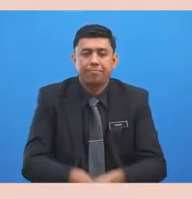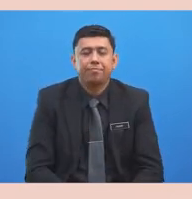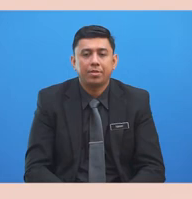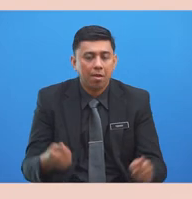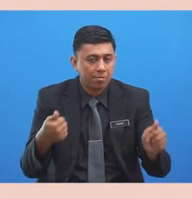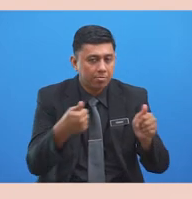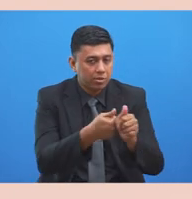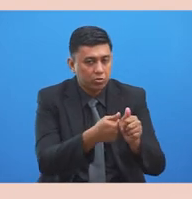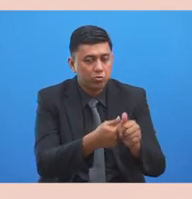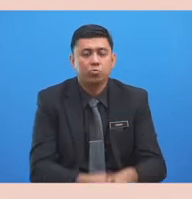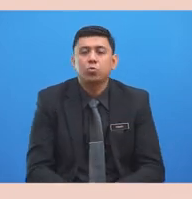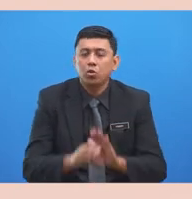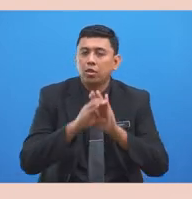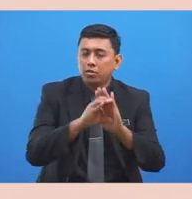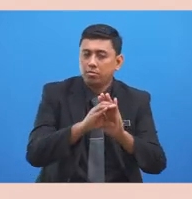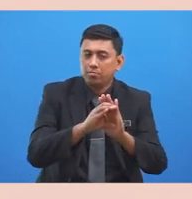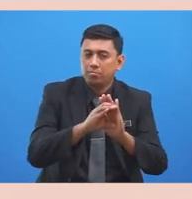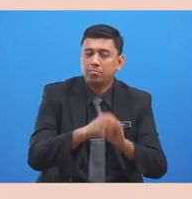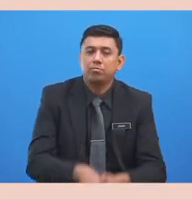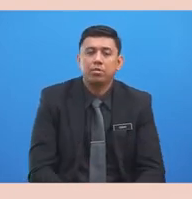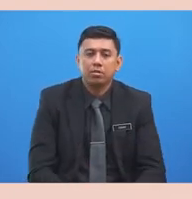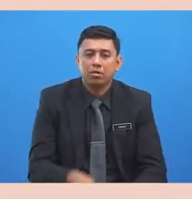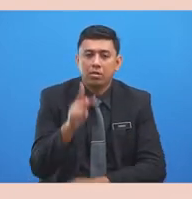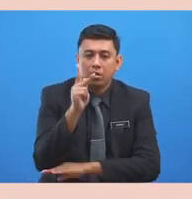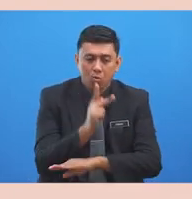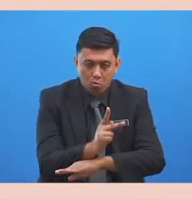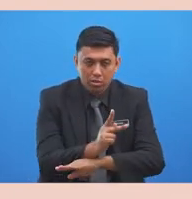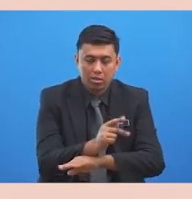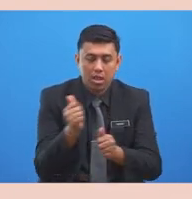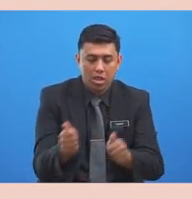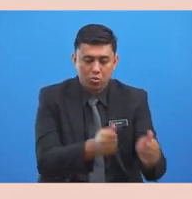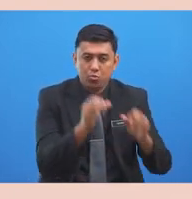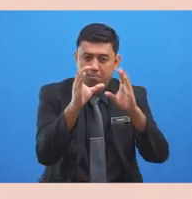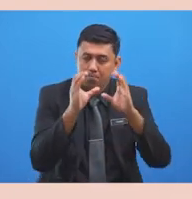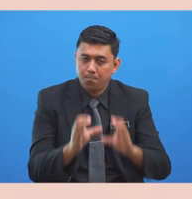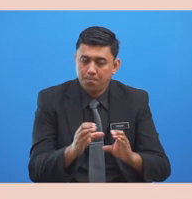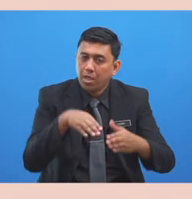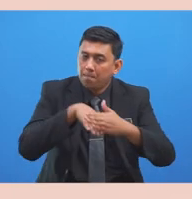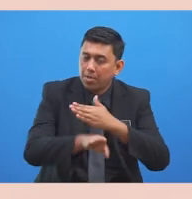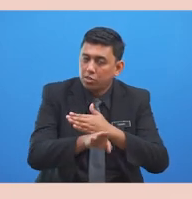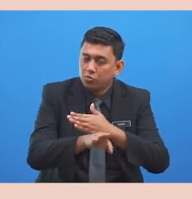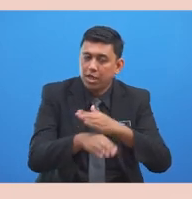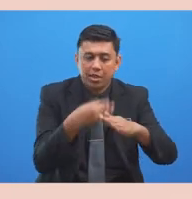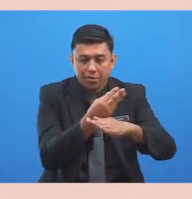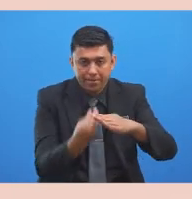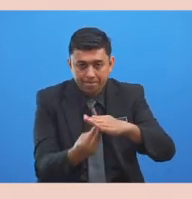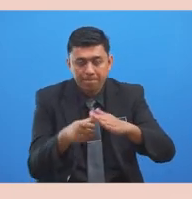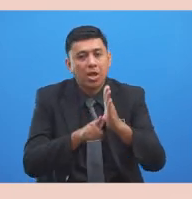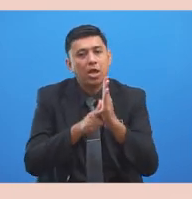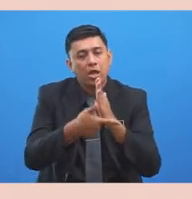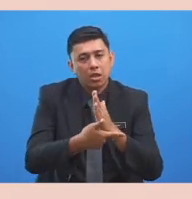Berikut adalah contoh segmen kod atau cara untuk memasukkan input